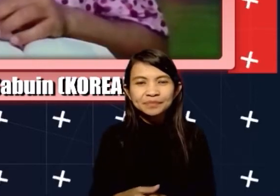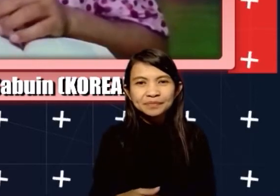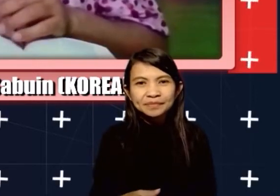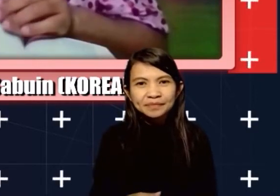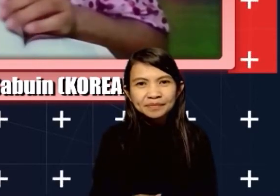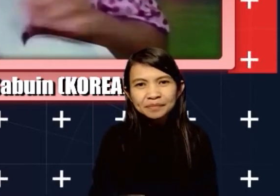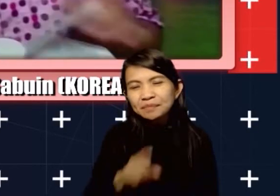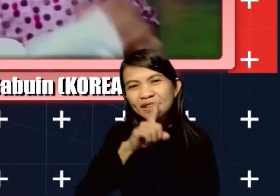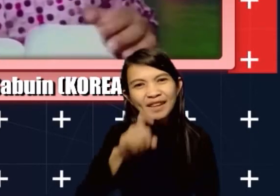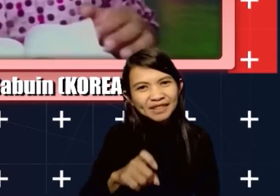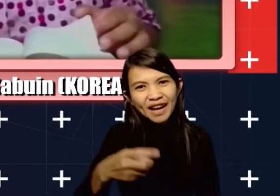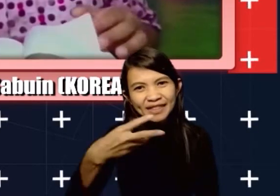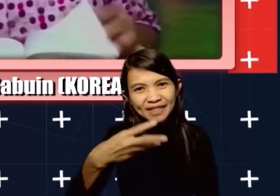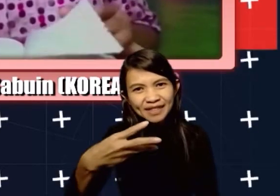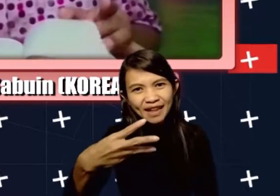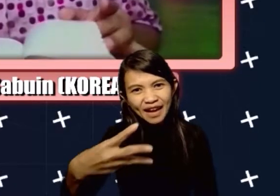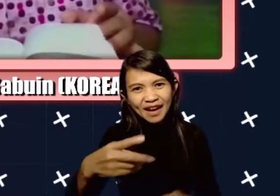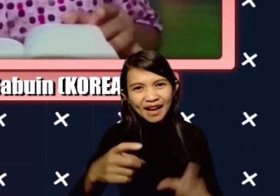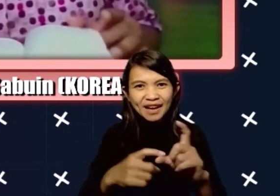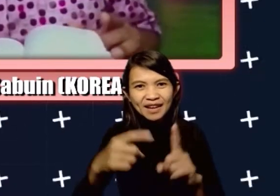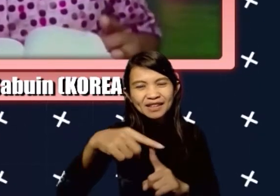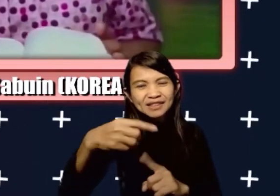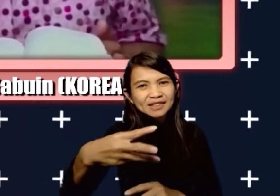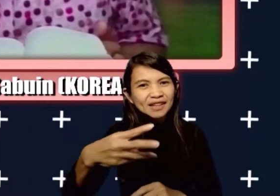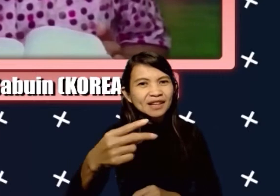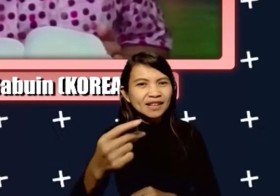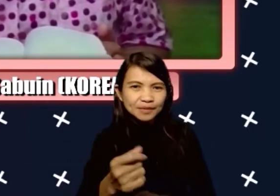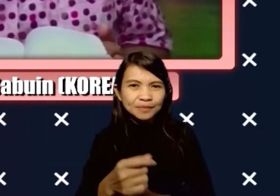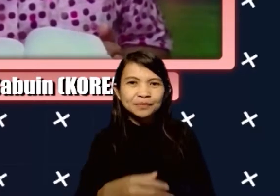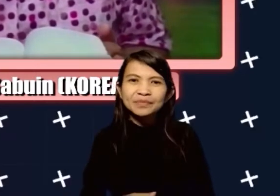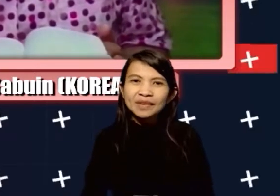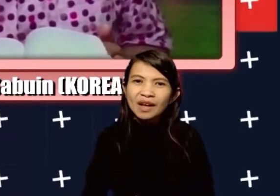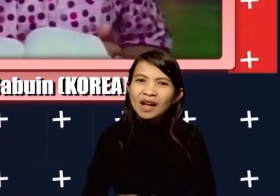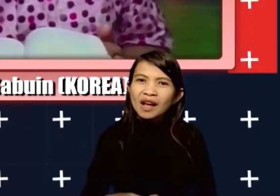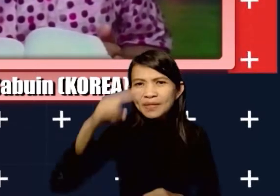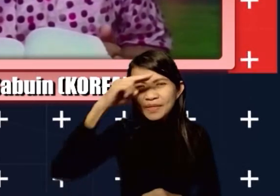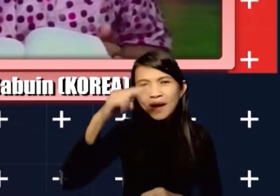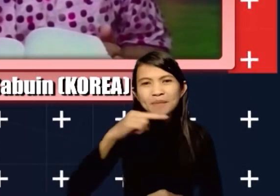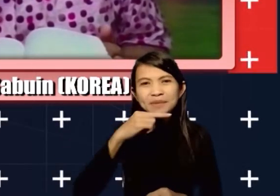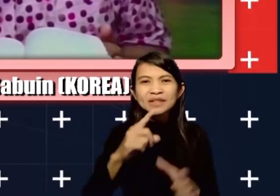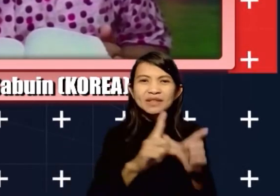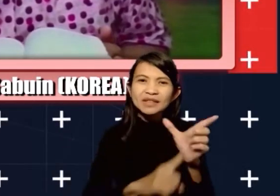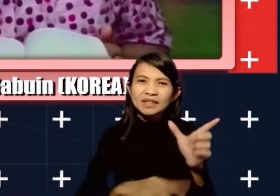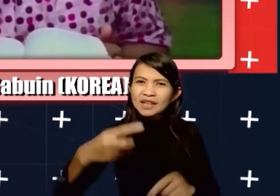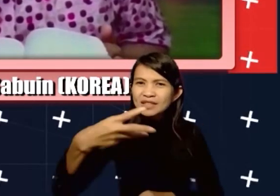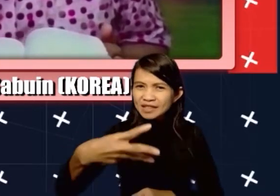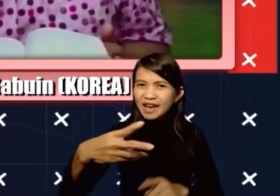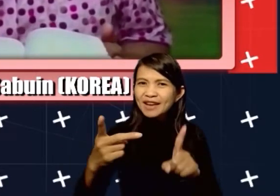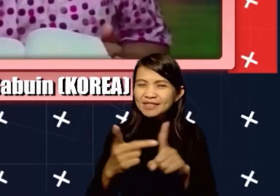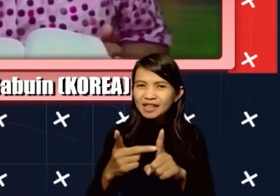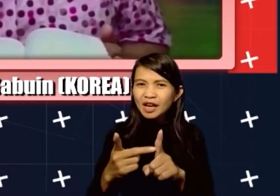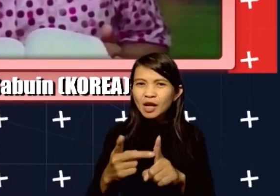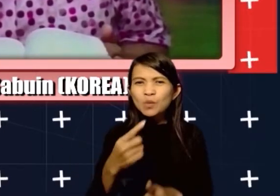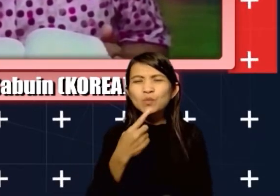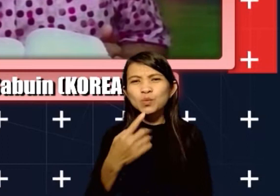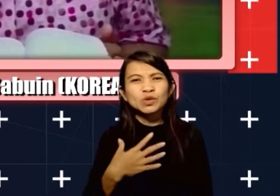Yeskiel mempunyai tugas yang cukup unik karena setiap pekabaran atau kebanyakan